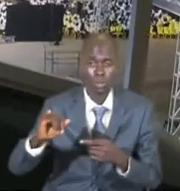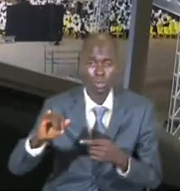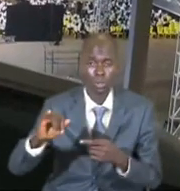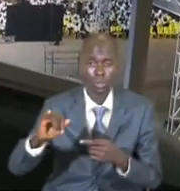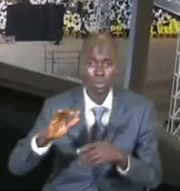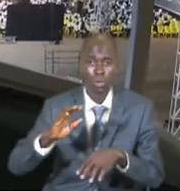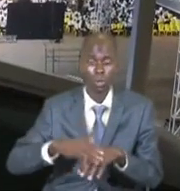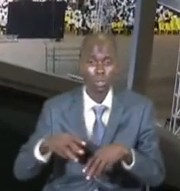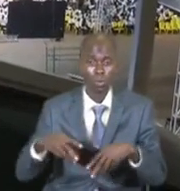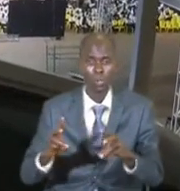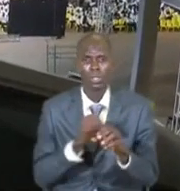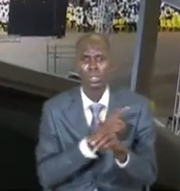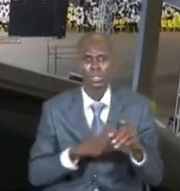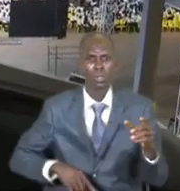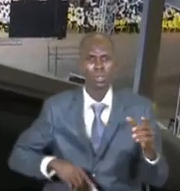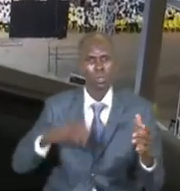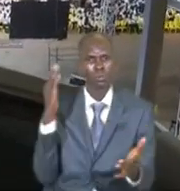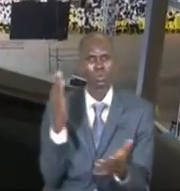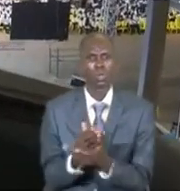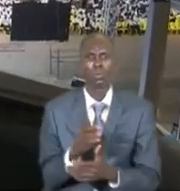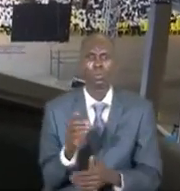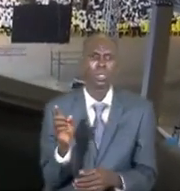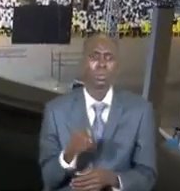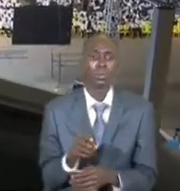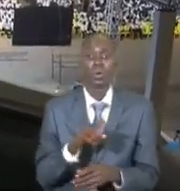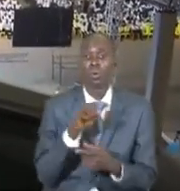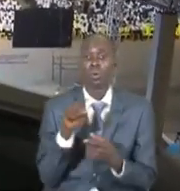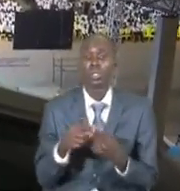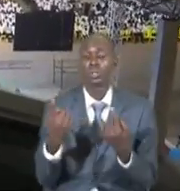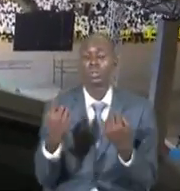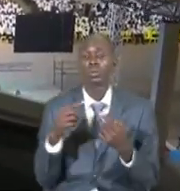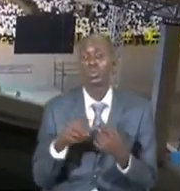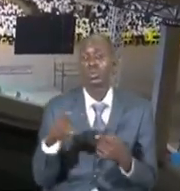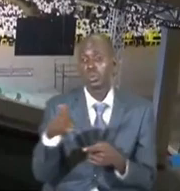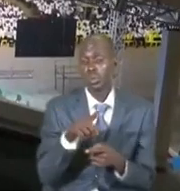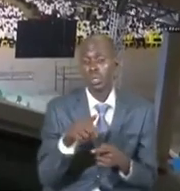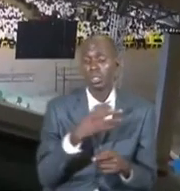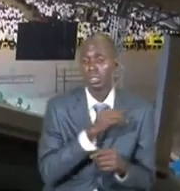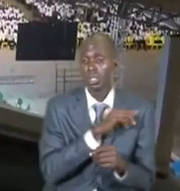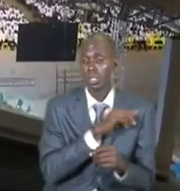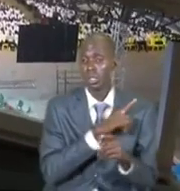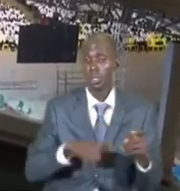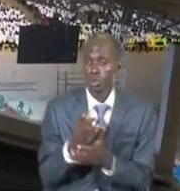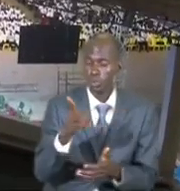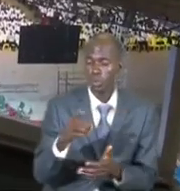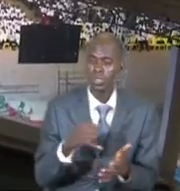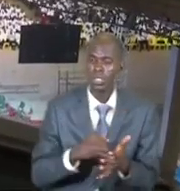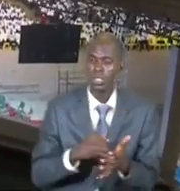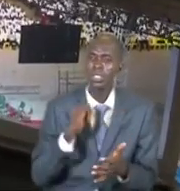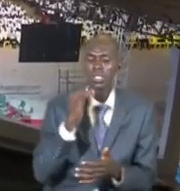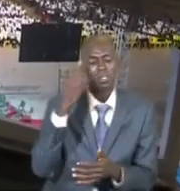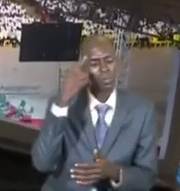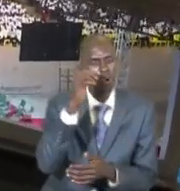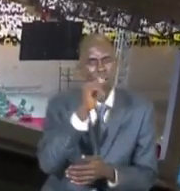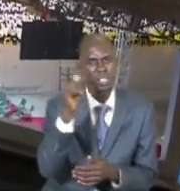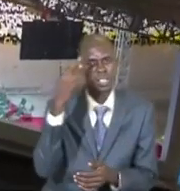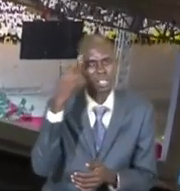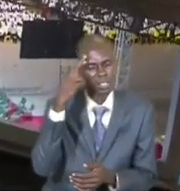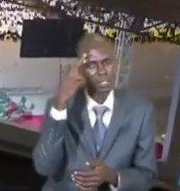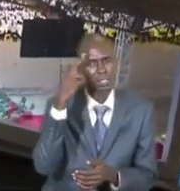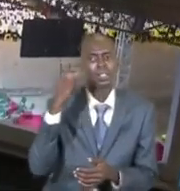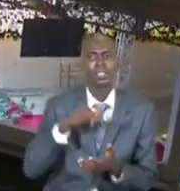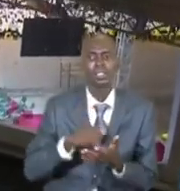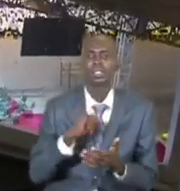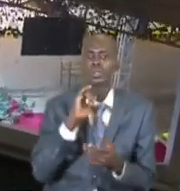gị, ọ bụ maka ịsị gị na ị nwere ike ime omume dị mma, ị nwere ike ịgbago n'ogo dị elu, ị nwere ike ịbụ mmadụ nke ka mma, nke